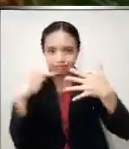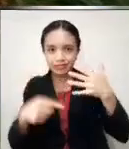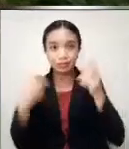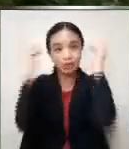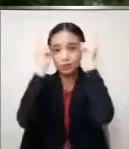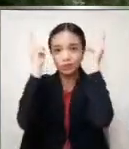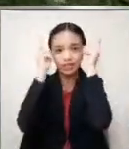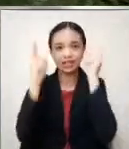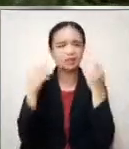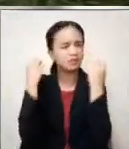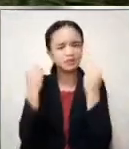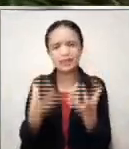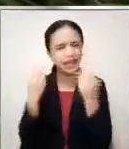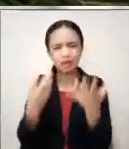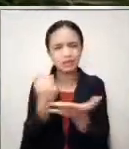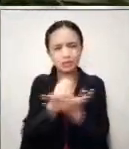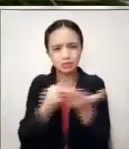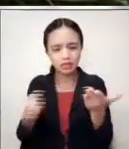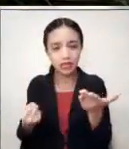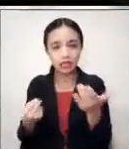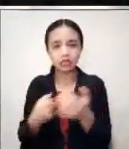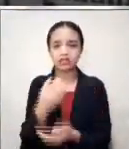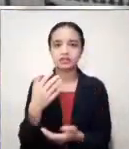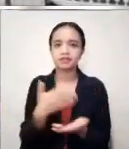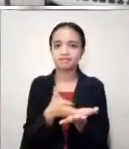dami raw ang supply na sasayang na lang.